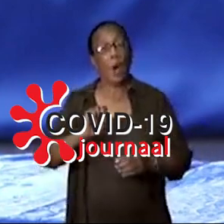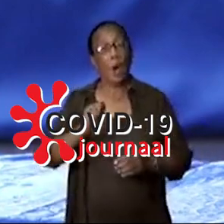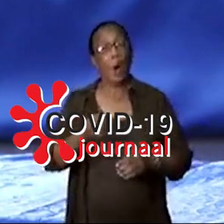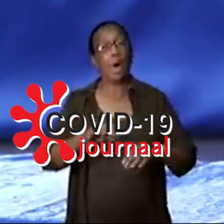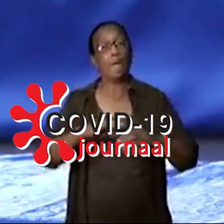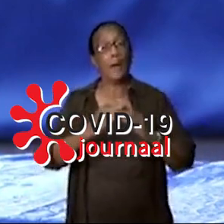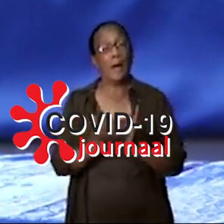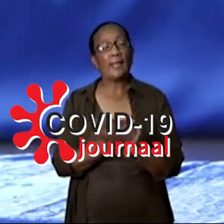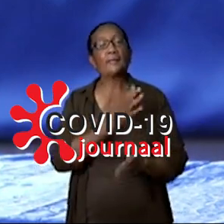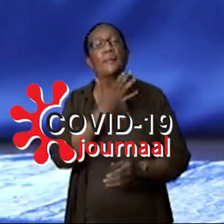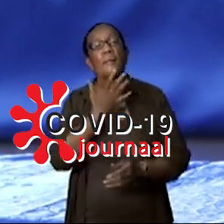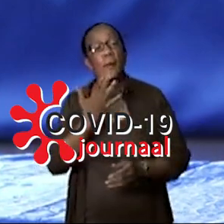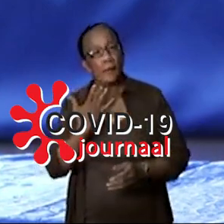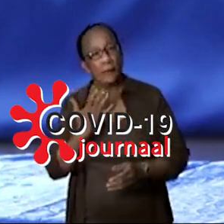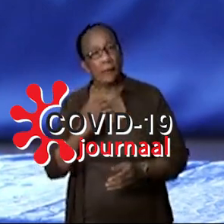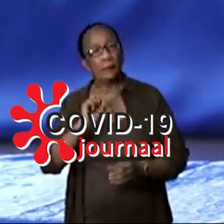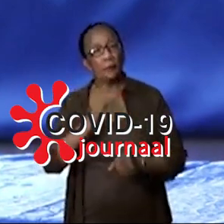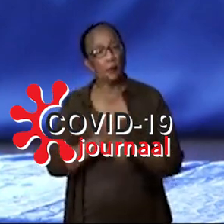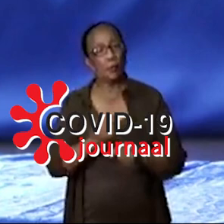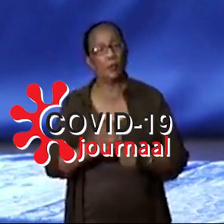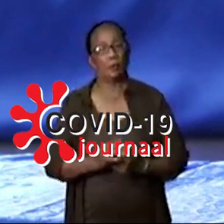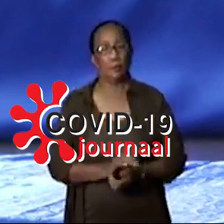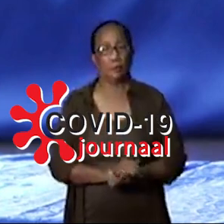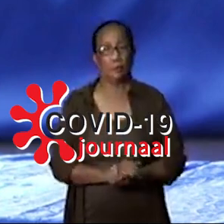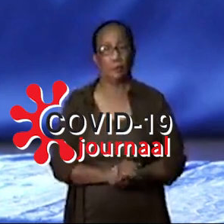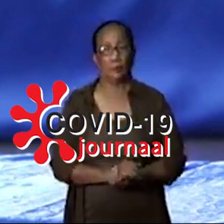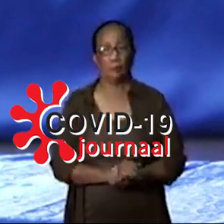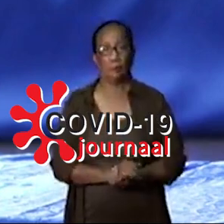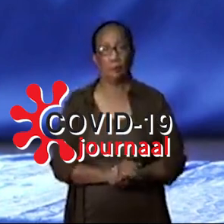alles veel makkelijker te krijgen.